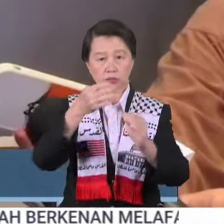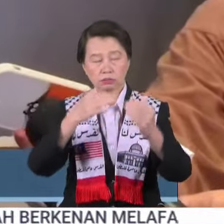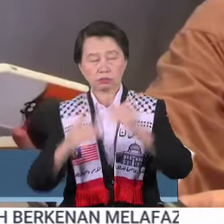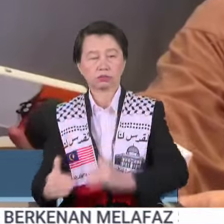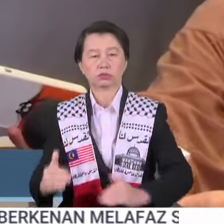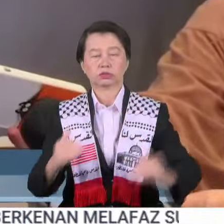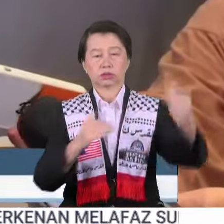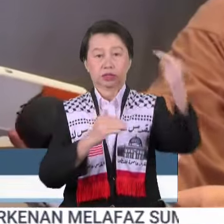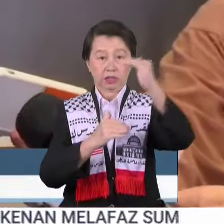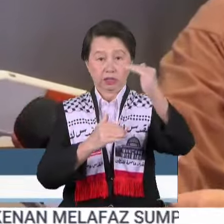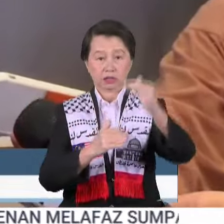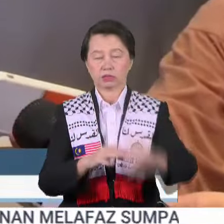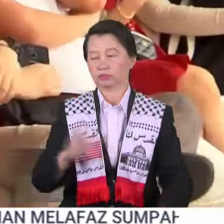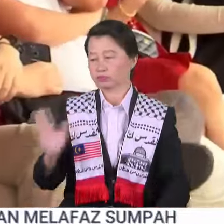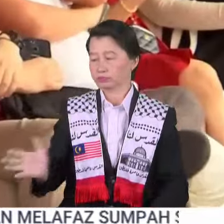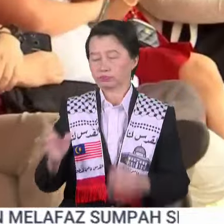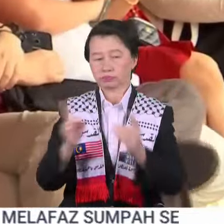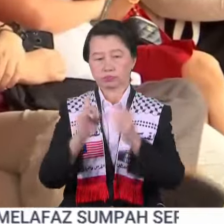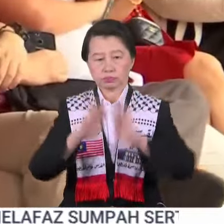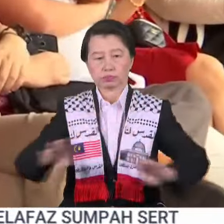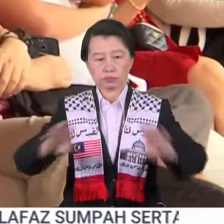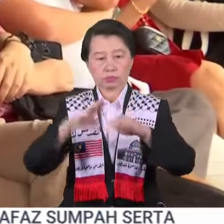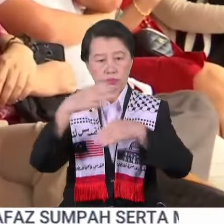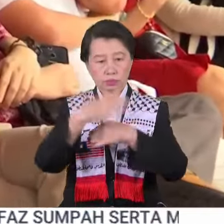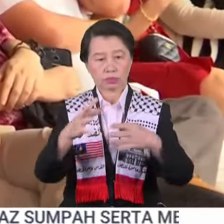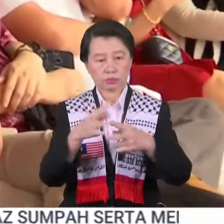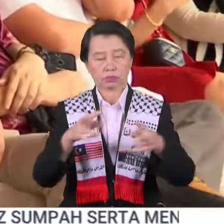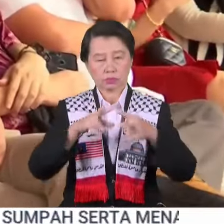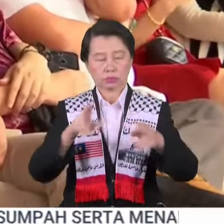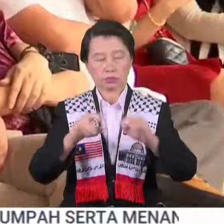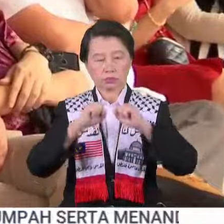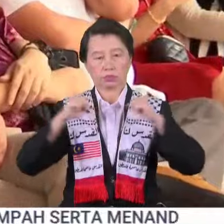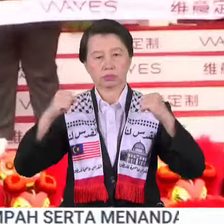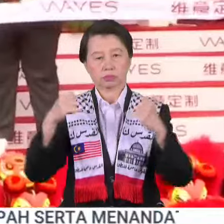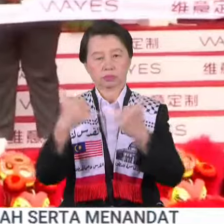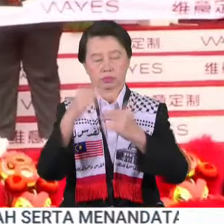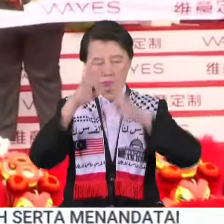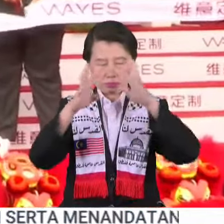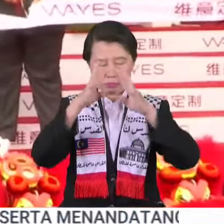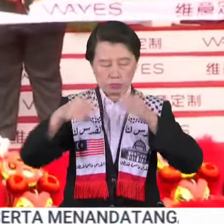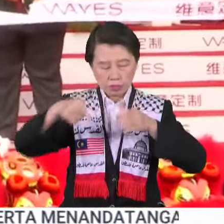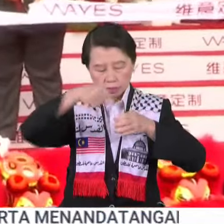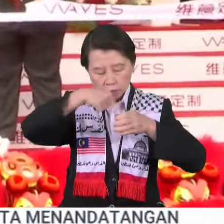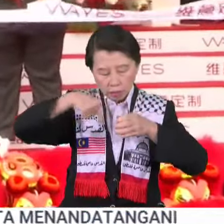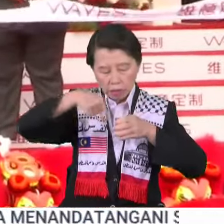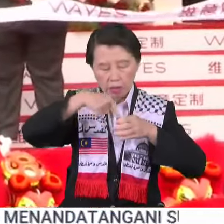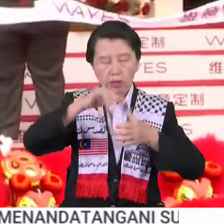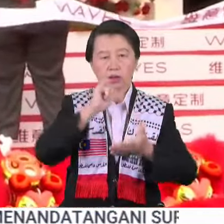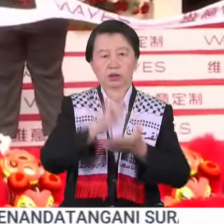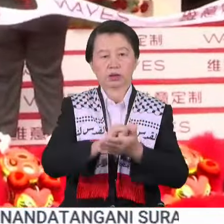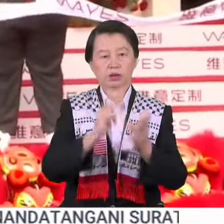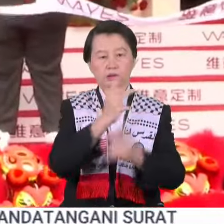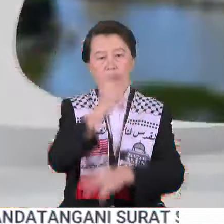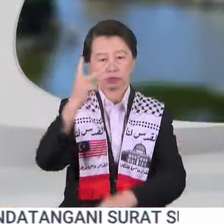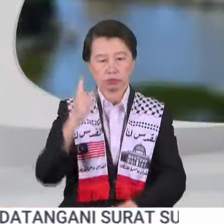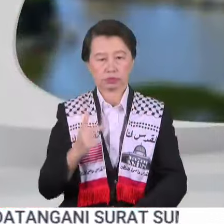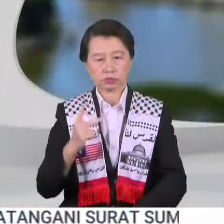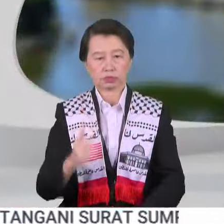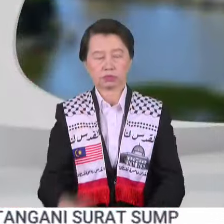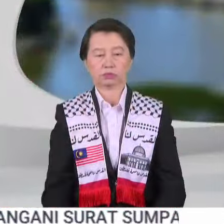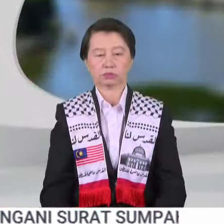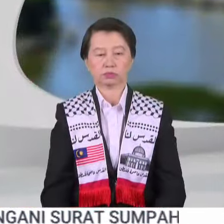S beliau ditemui pemberita selepas merasmikan Syarikat Reka bentuk dalaman Wir Malaysia di